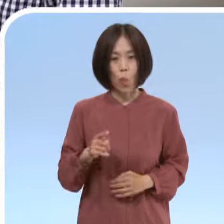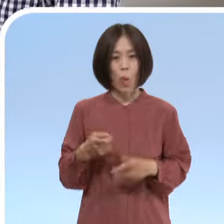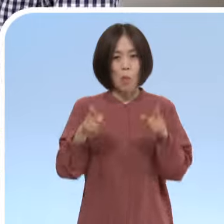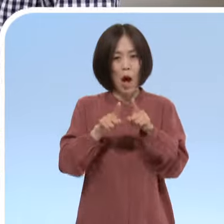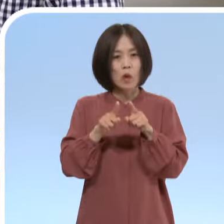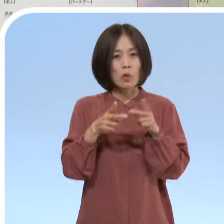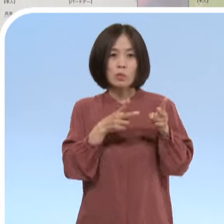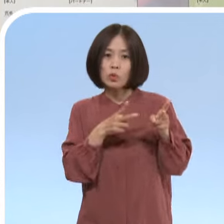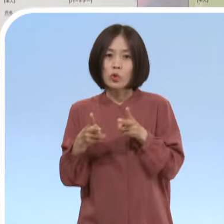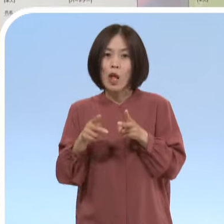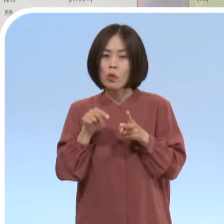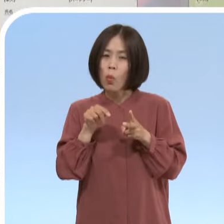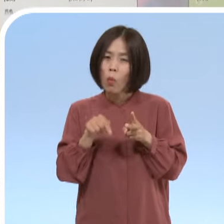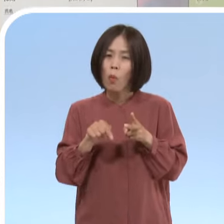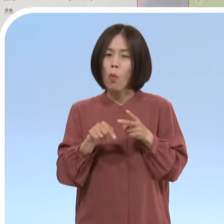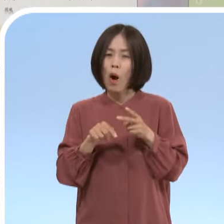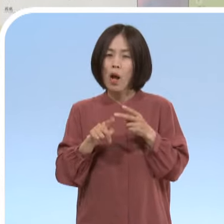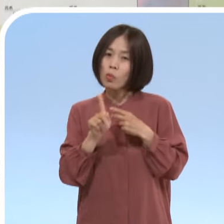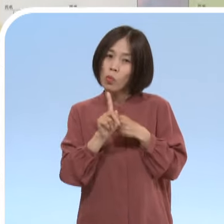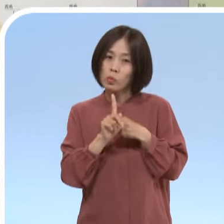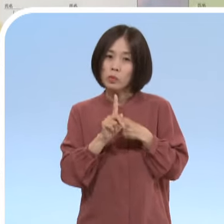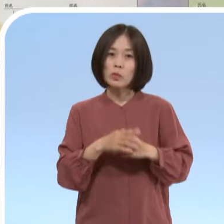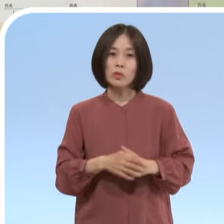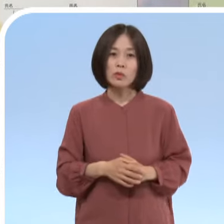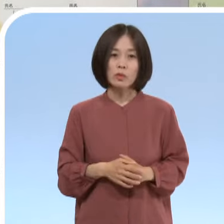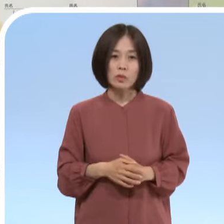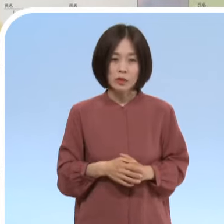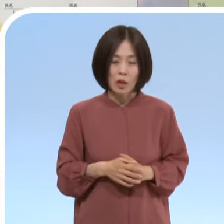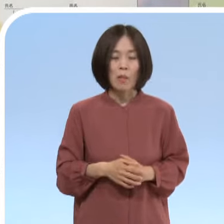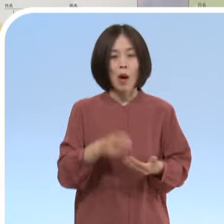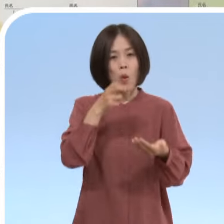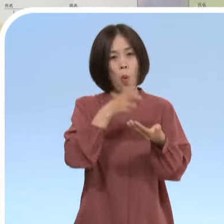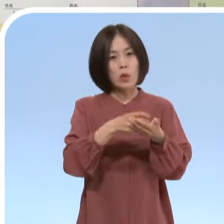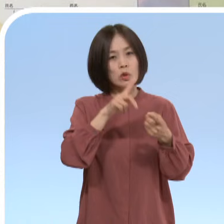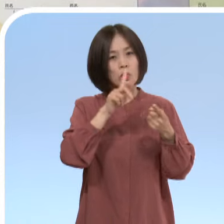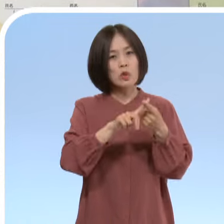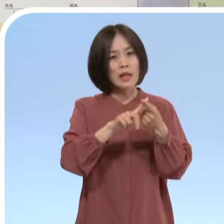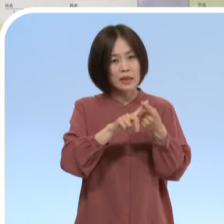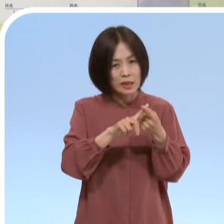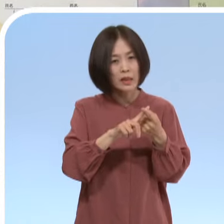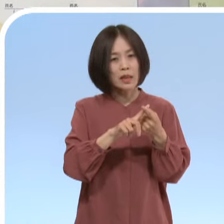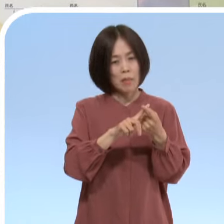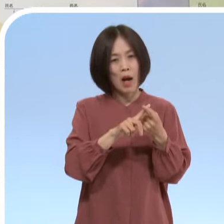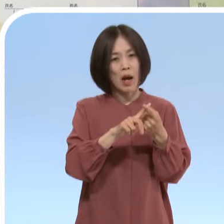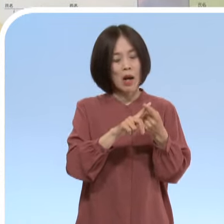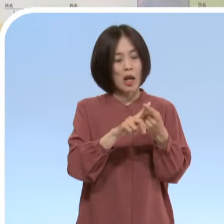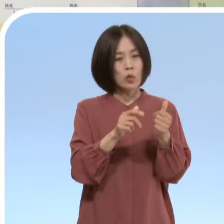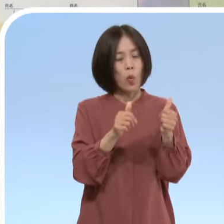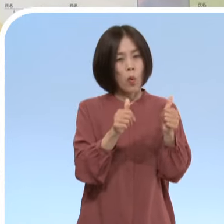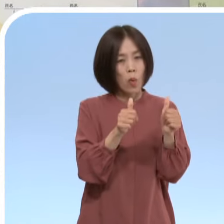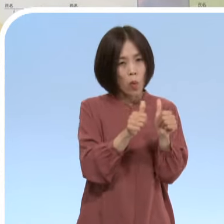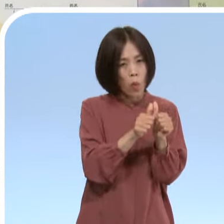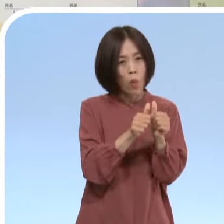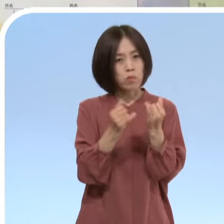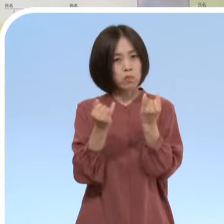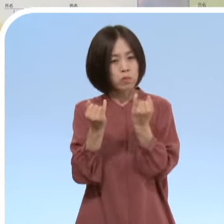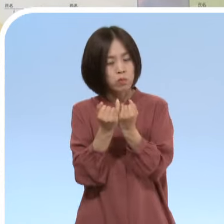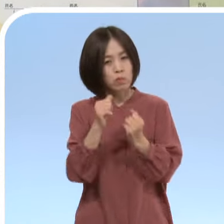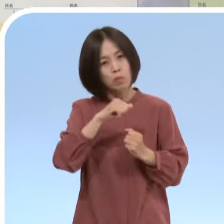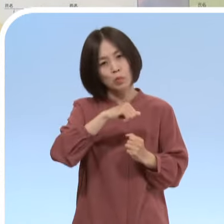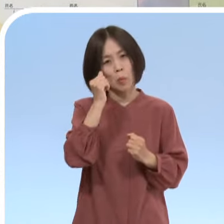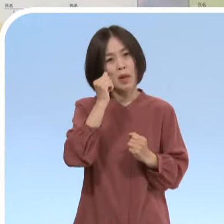そもそもパートナーシップ制度ってどんな制度なんですか？ はい、法律上婚姻が認められてない同性カ